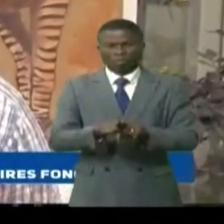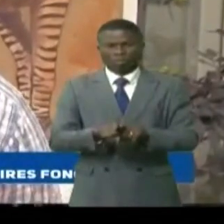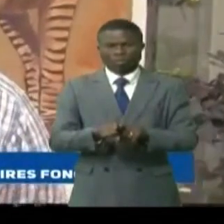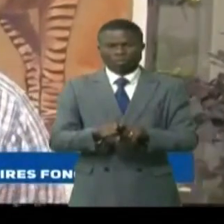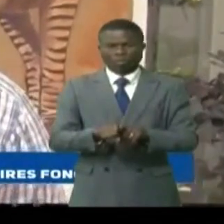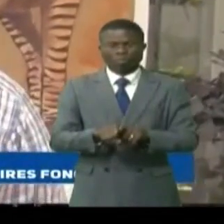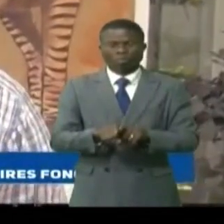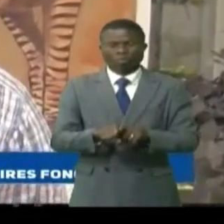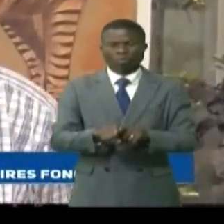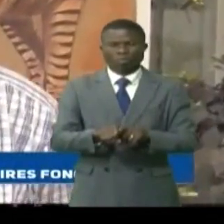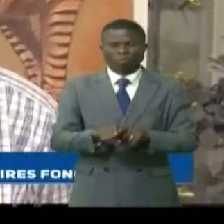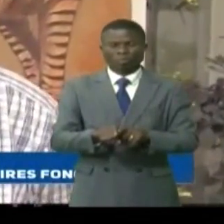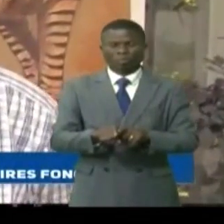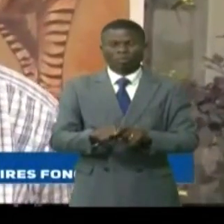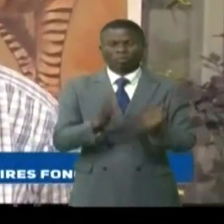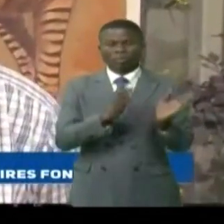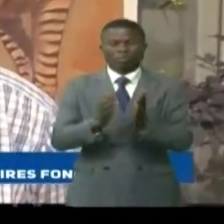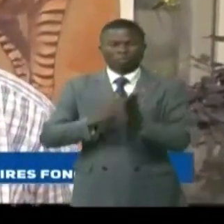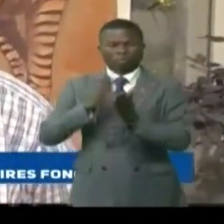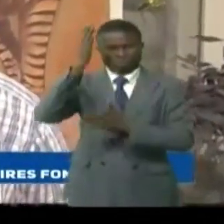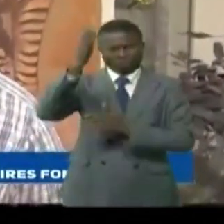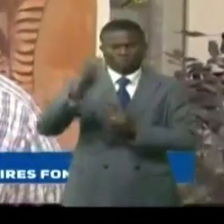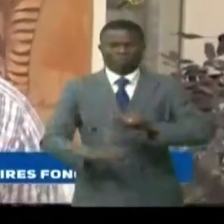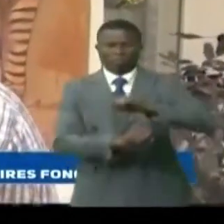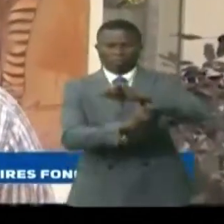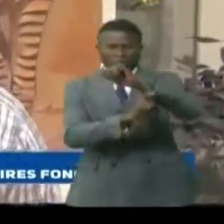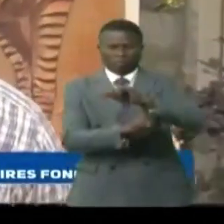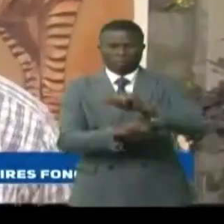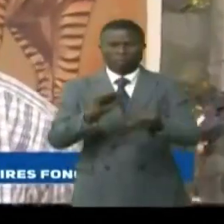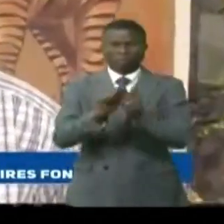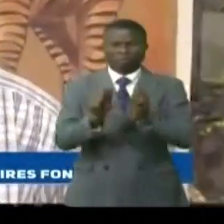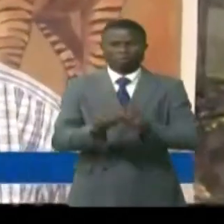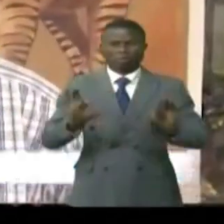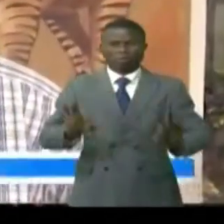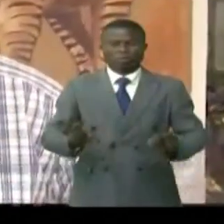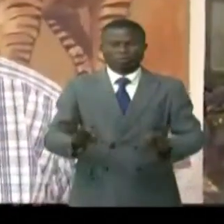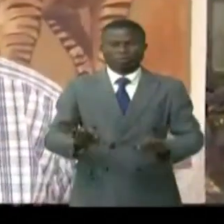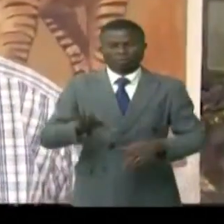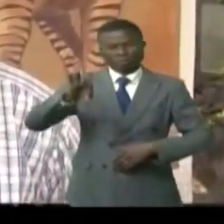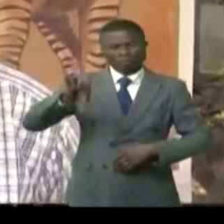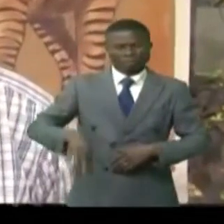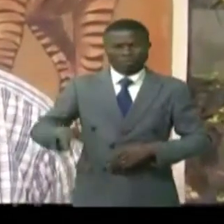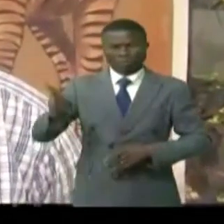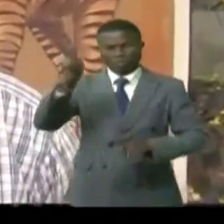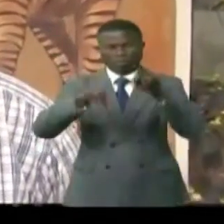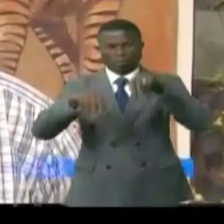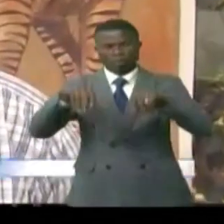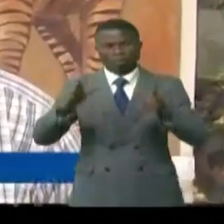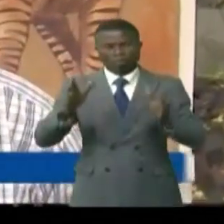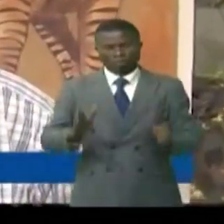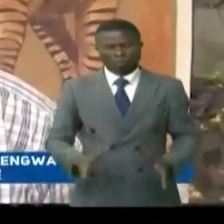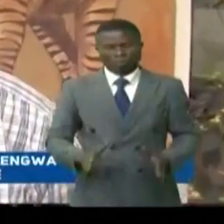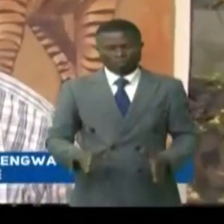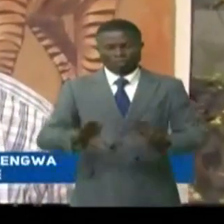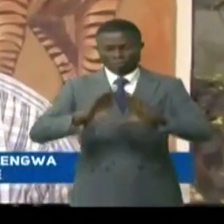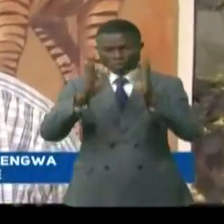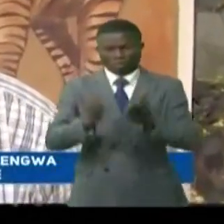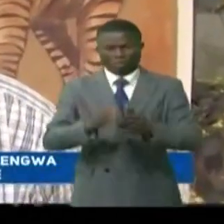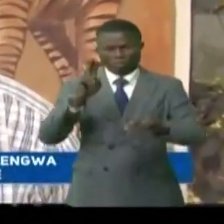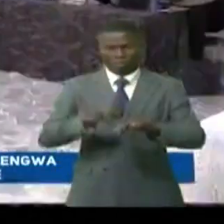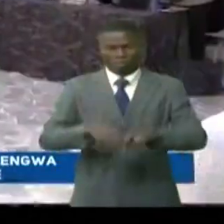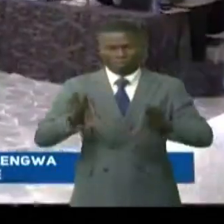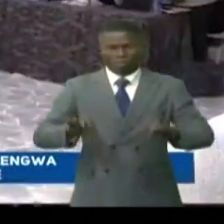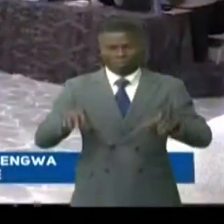bien devoir projeter l'accompagnement du secteur foncier pour le bien-être de tous les Congolais et tous ceux qui vivent sur le